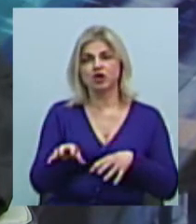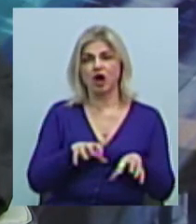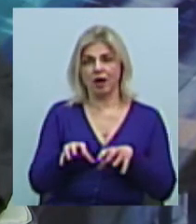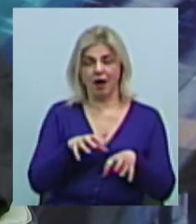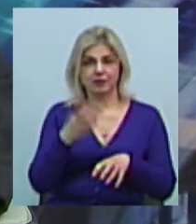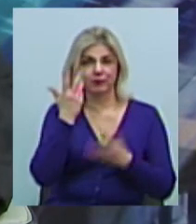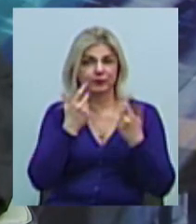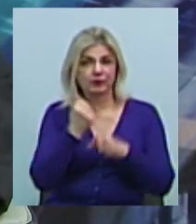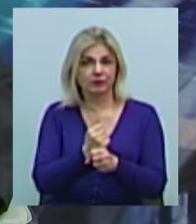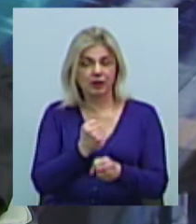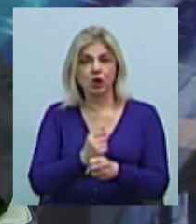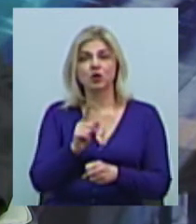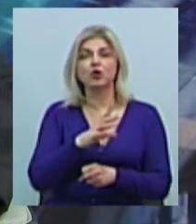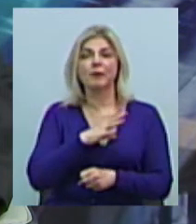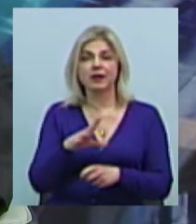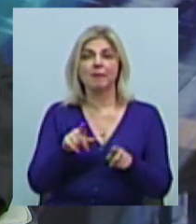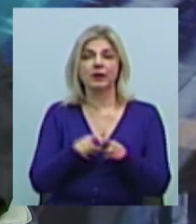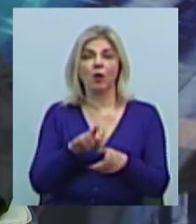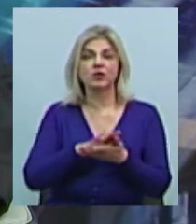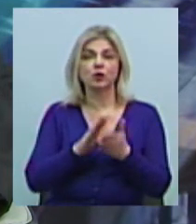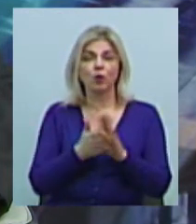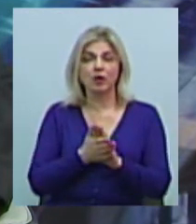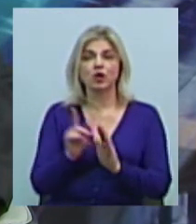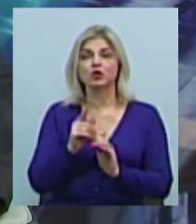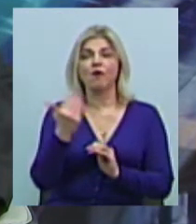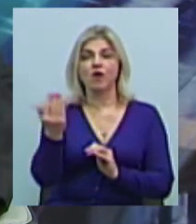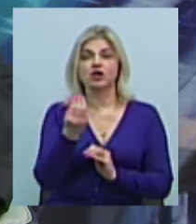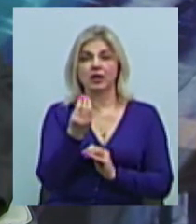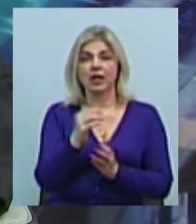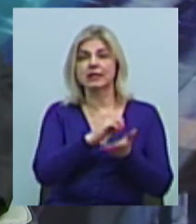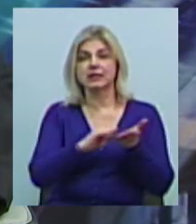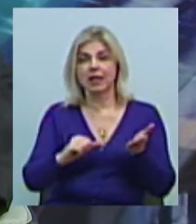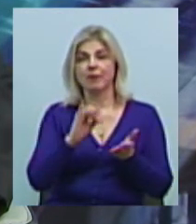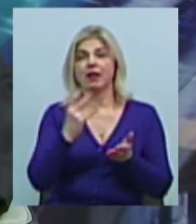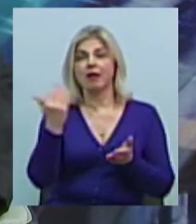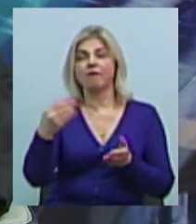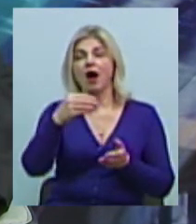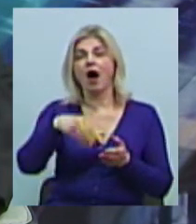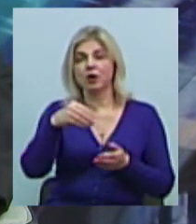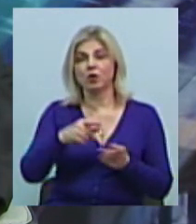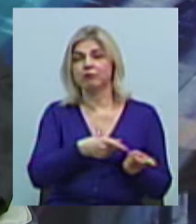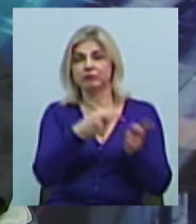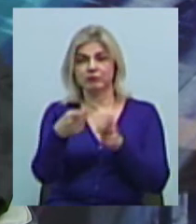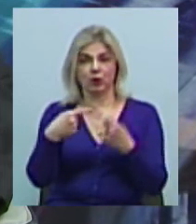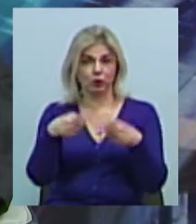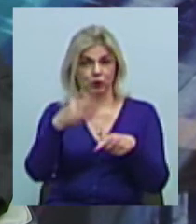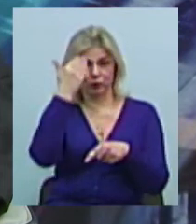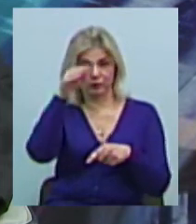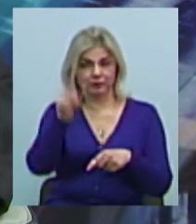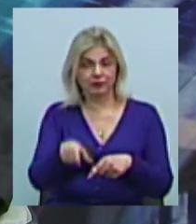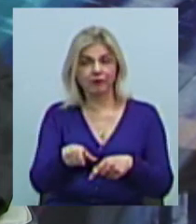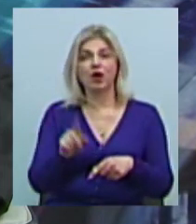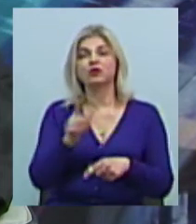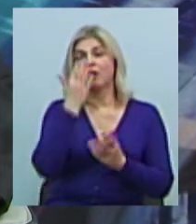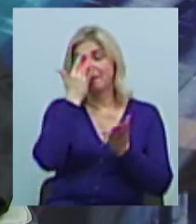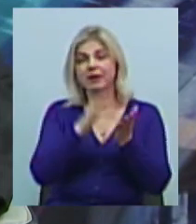шахрайства, і щоб на потім не була та ситуація, що ваші гроші зніме і на свою картку перерахує хтось інший, саме з